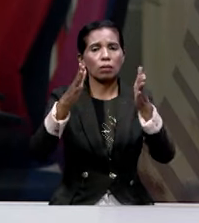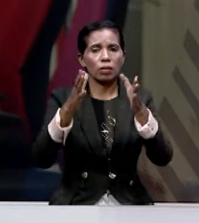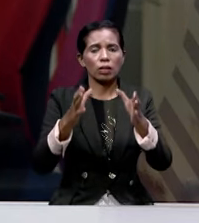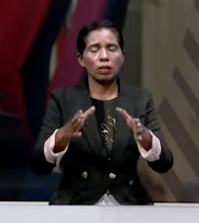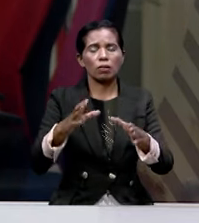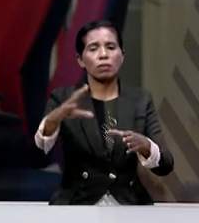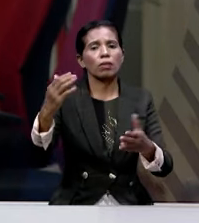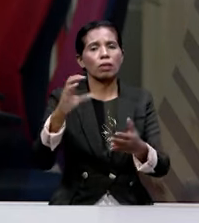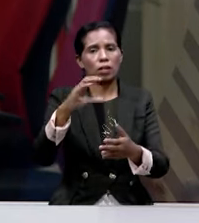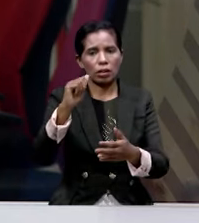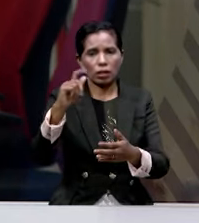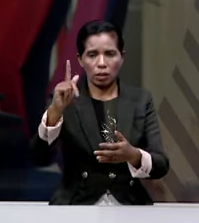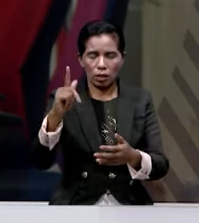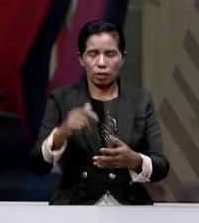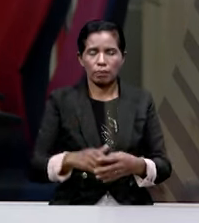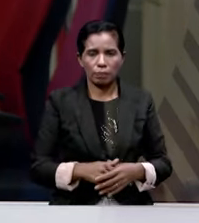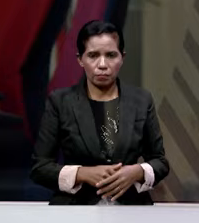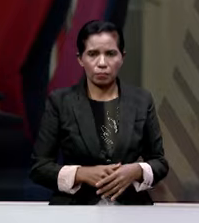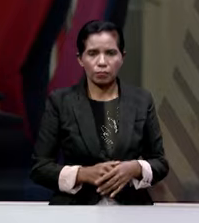kak.